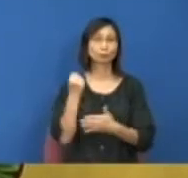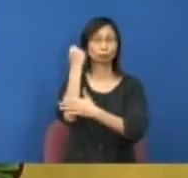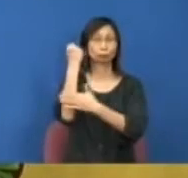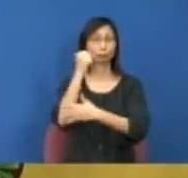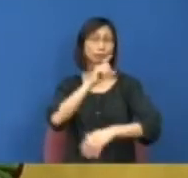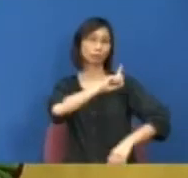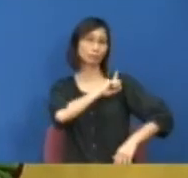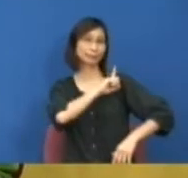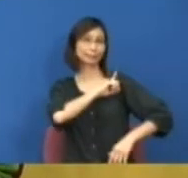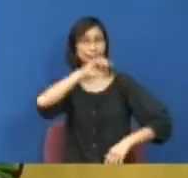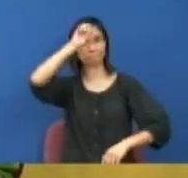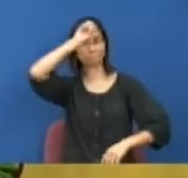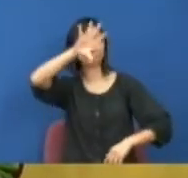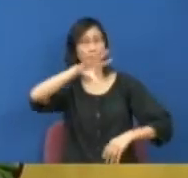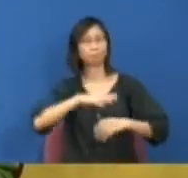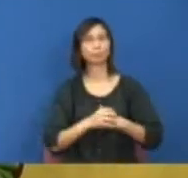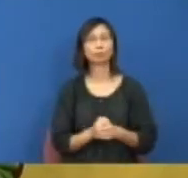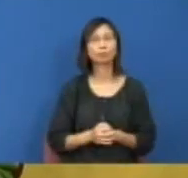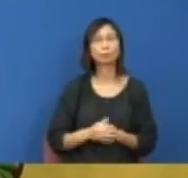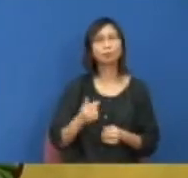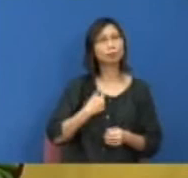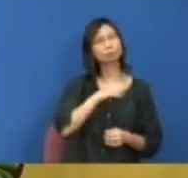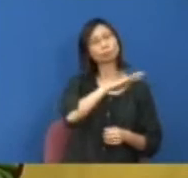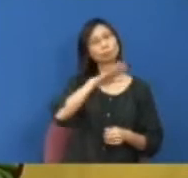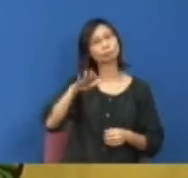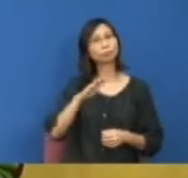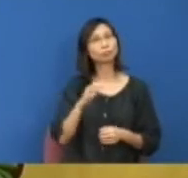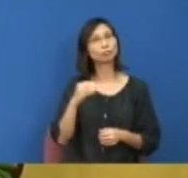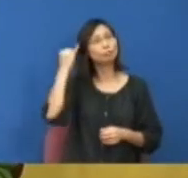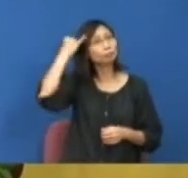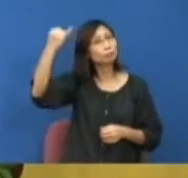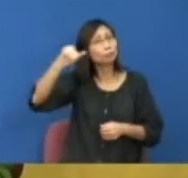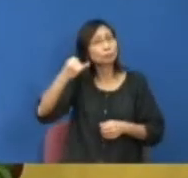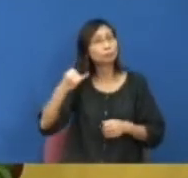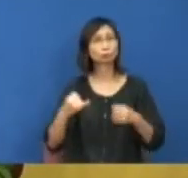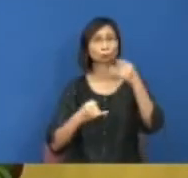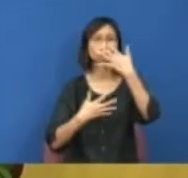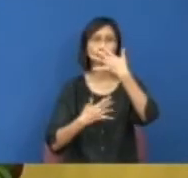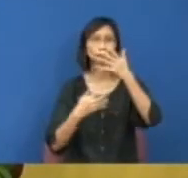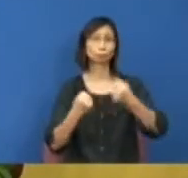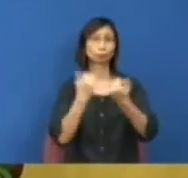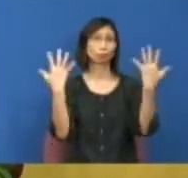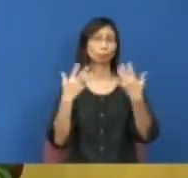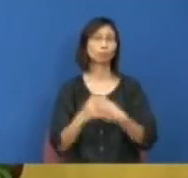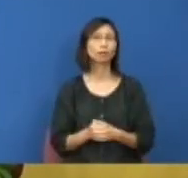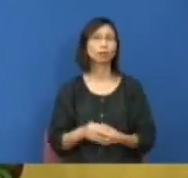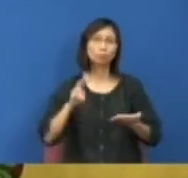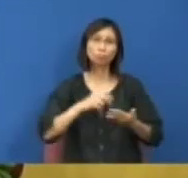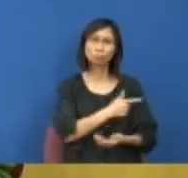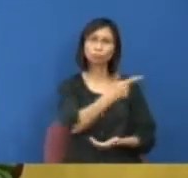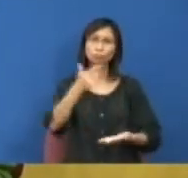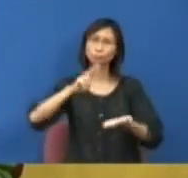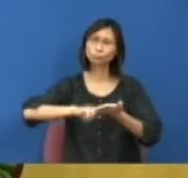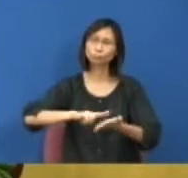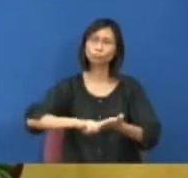咁根本冇即係我會講到就係話冇人會知道幾時會爆，但好多人相信嗰個彈係隨時都會爆